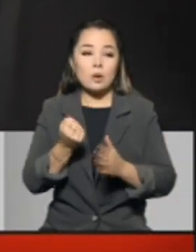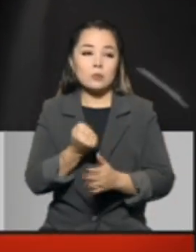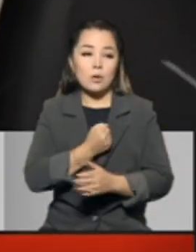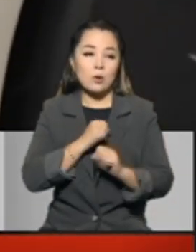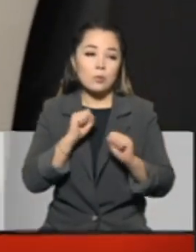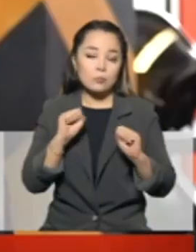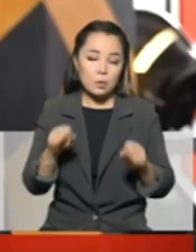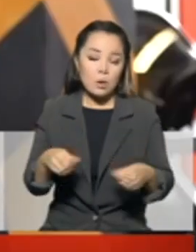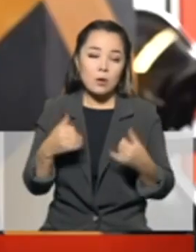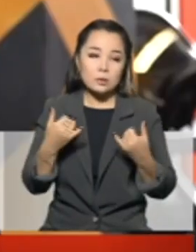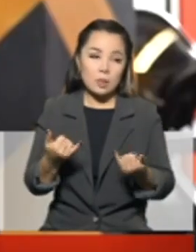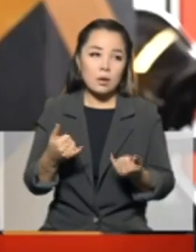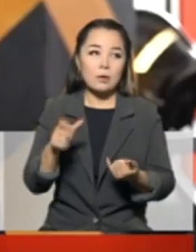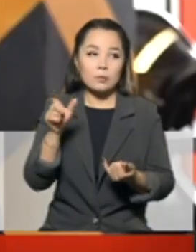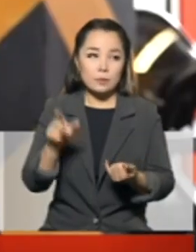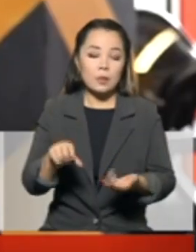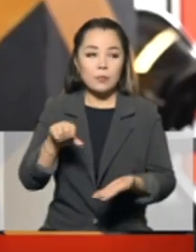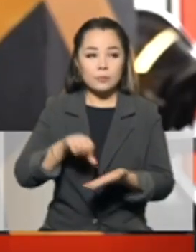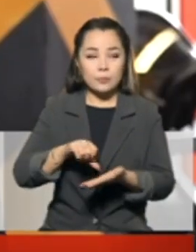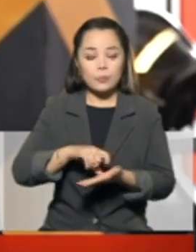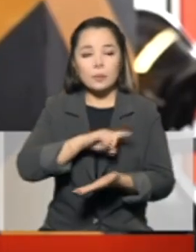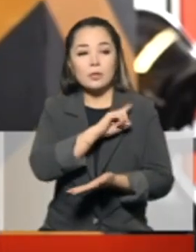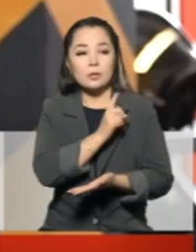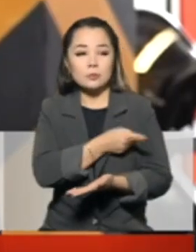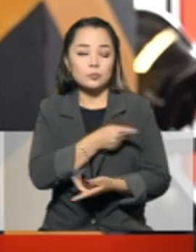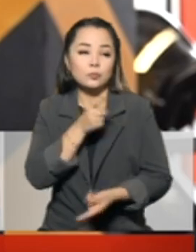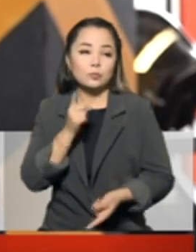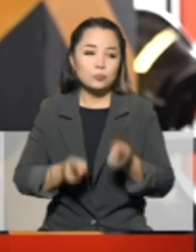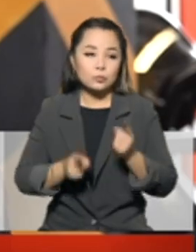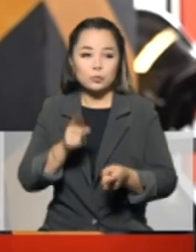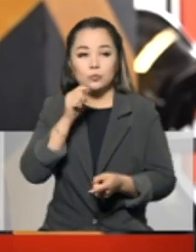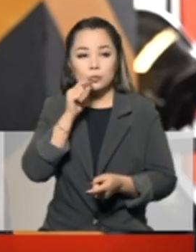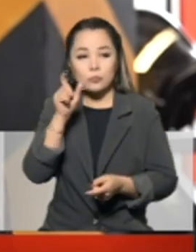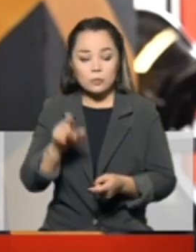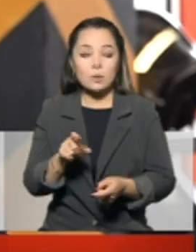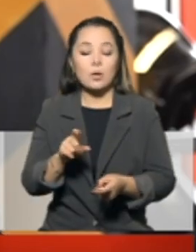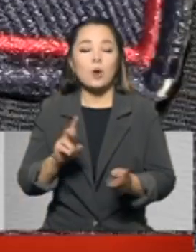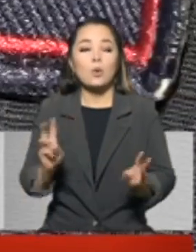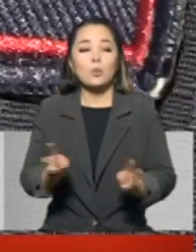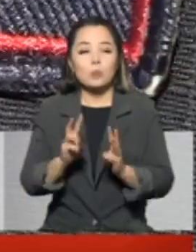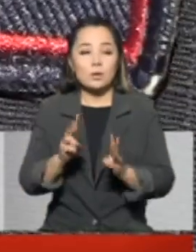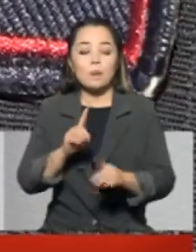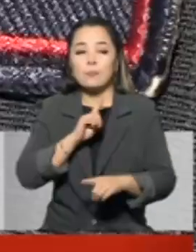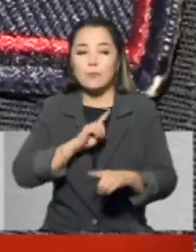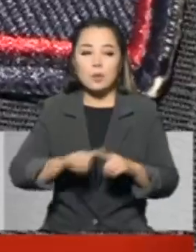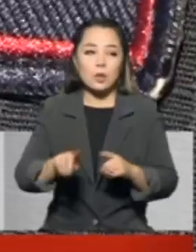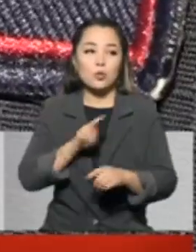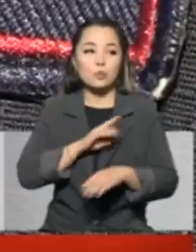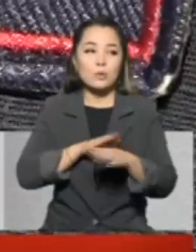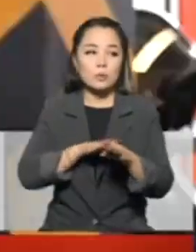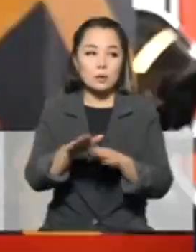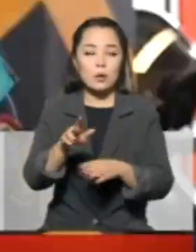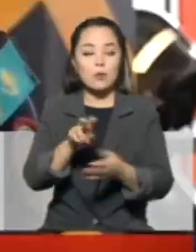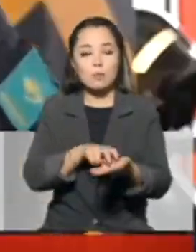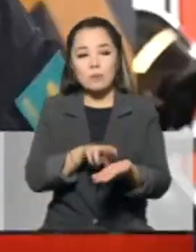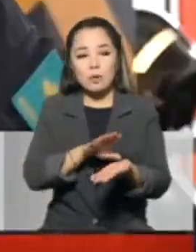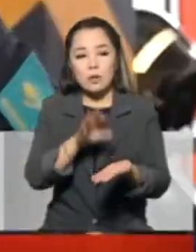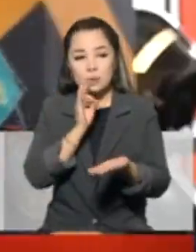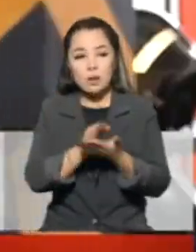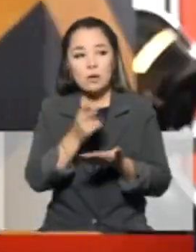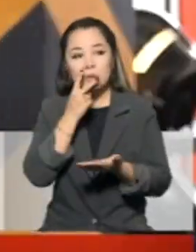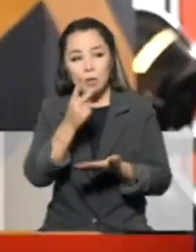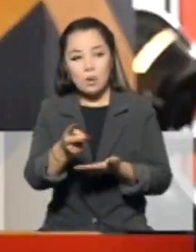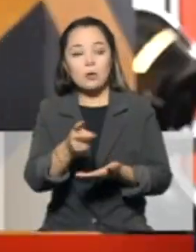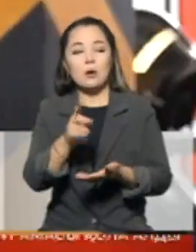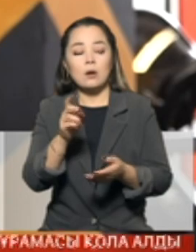еді. Парасаттың бойында бар, я, мана ер мінезді өртте жұмыс жасағаны қорықпайды. Көзге түсіп қазіргі уақытта